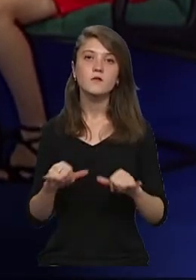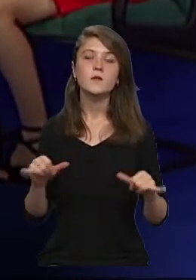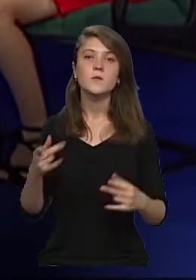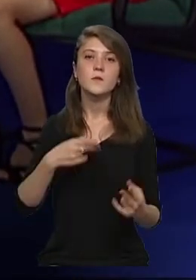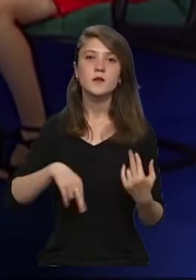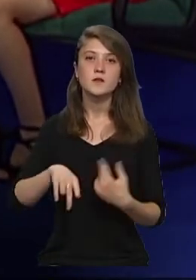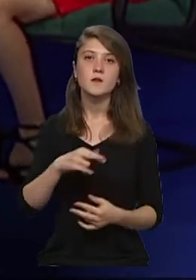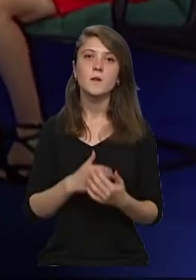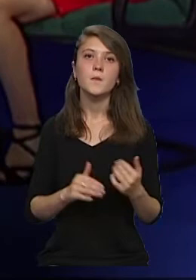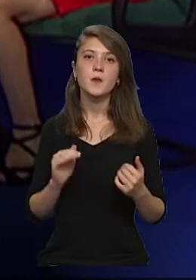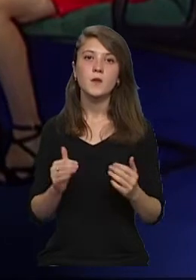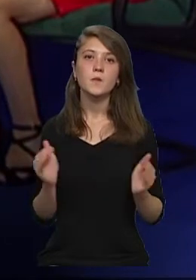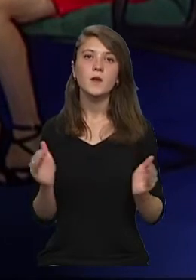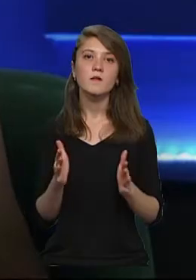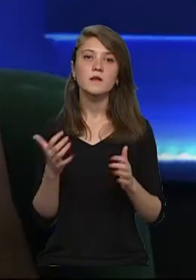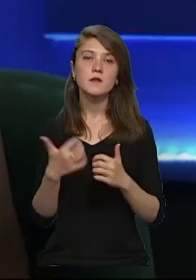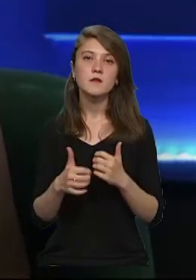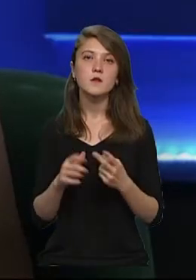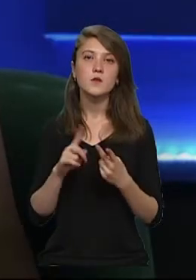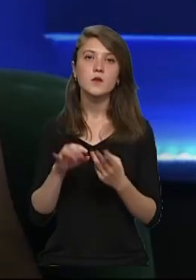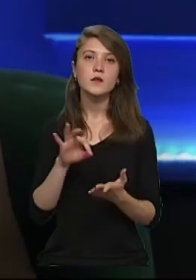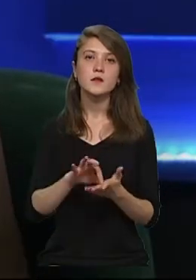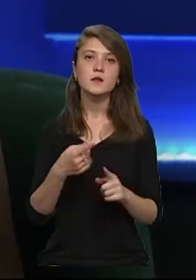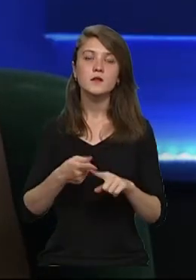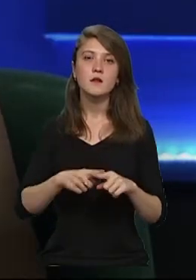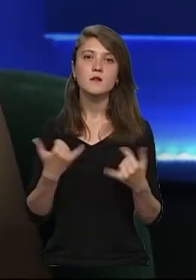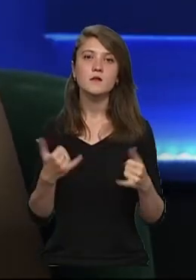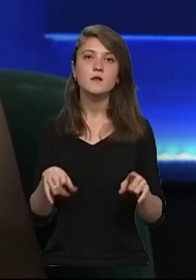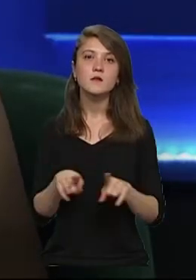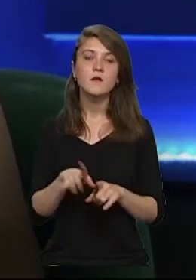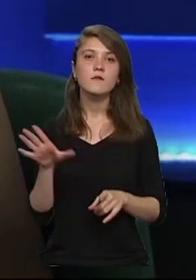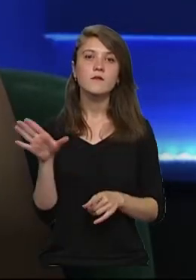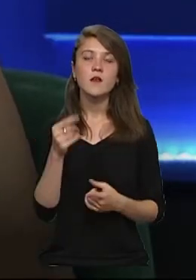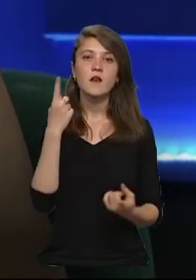бізнесу, підприємництва малого і середнього. Друга ціль – це сьогодні та ж сама вся